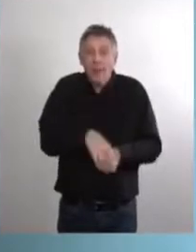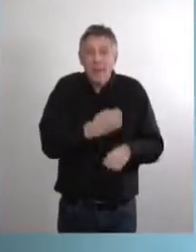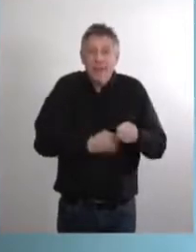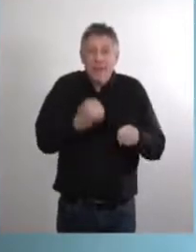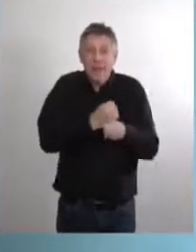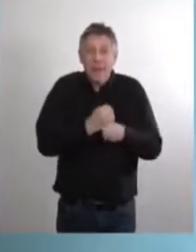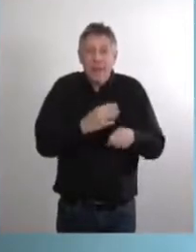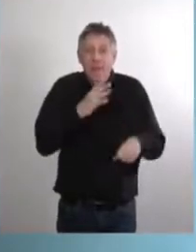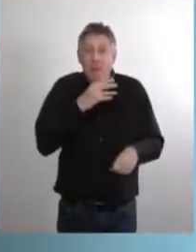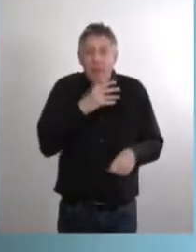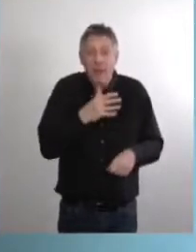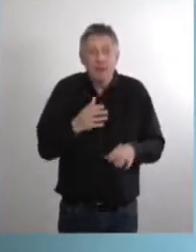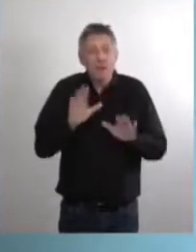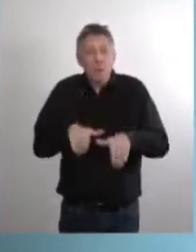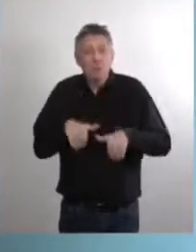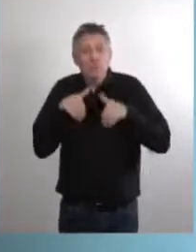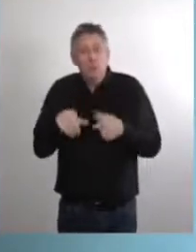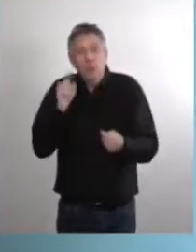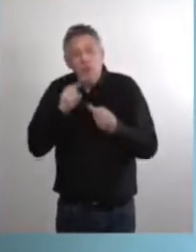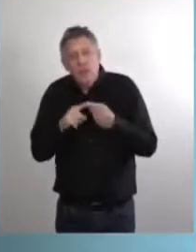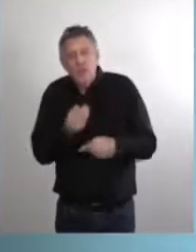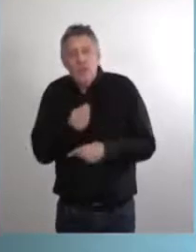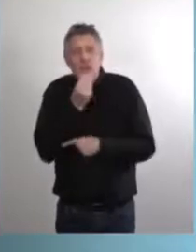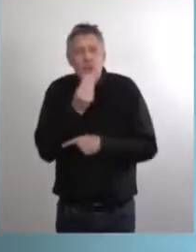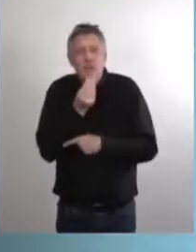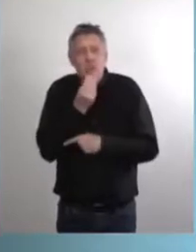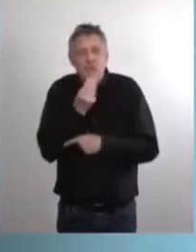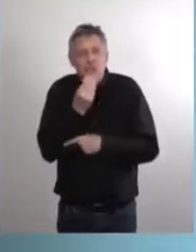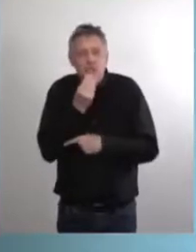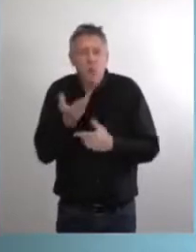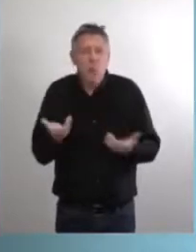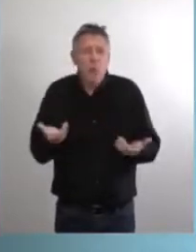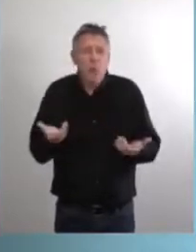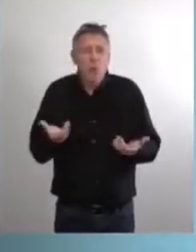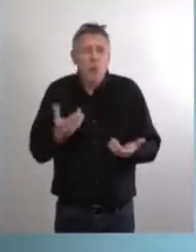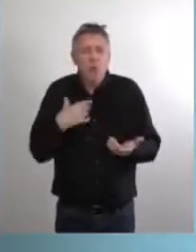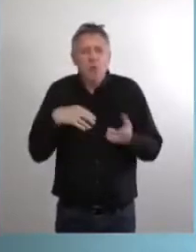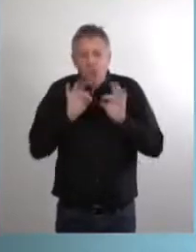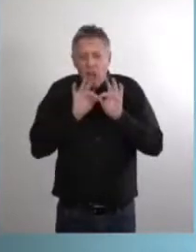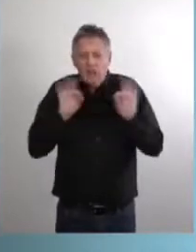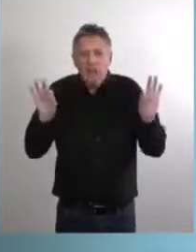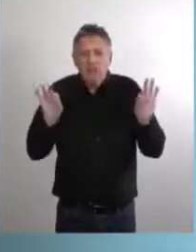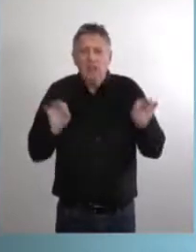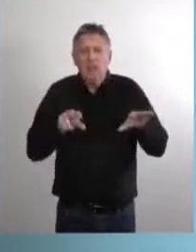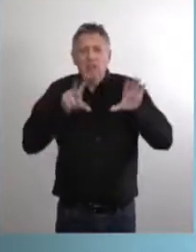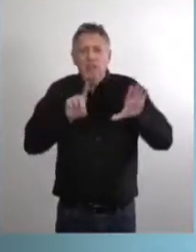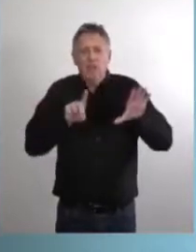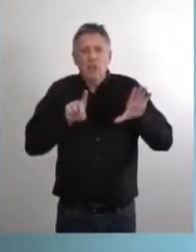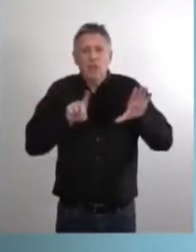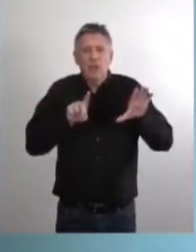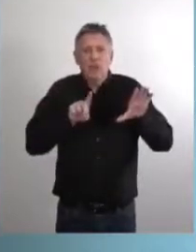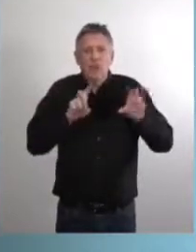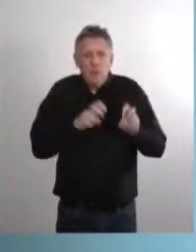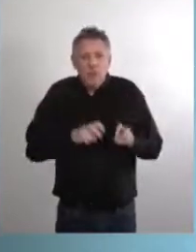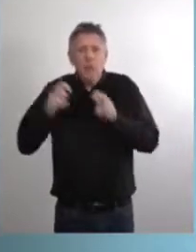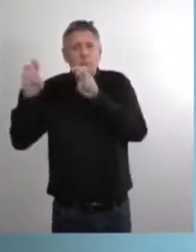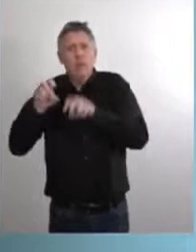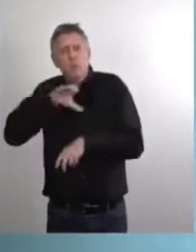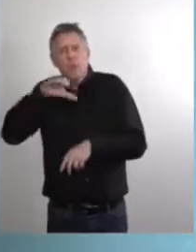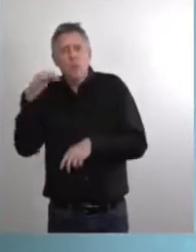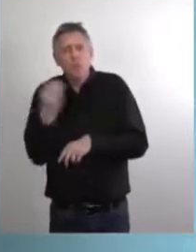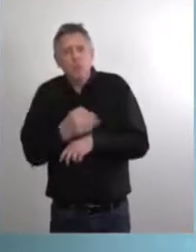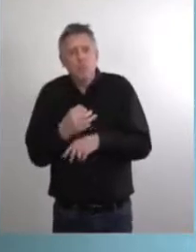par exemple, les dépenses de personnel, vous annoncez, et c'est une réalité, parce que ça apparaît dans la maquette budgétaire, plus 3 800 000 de dépenses